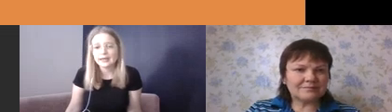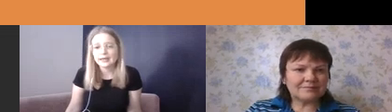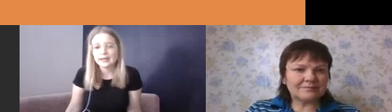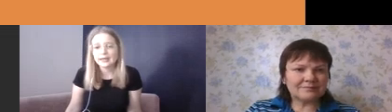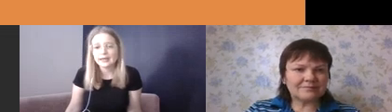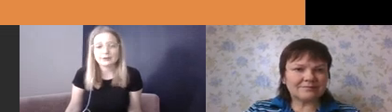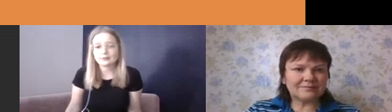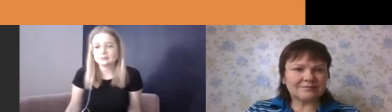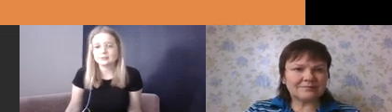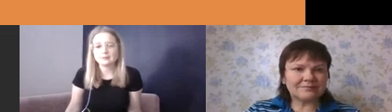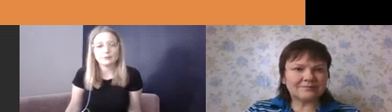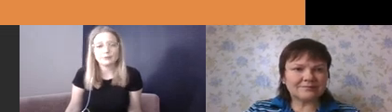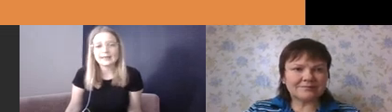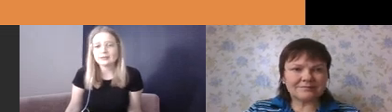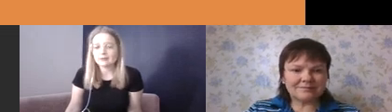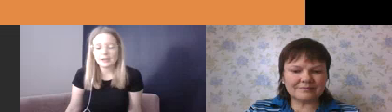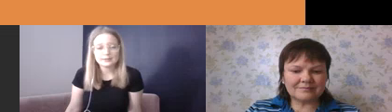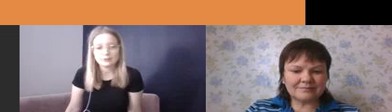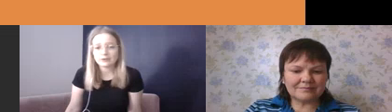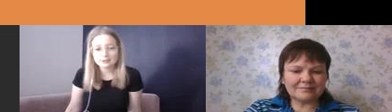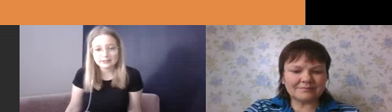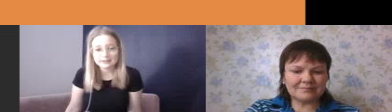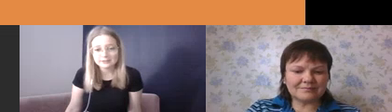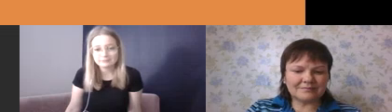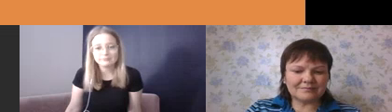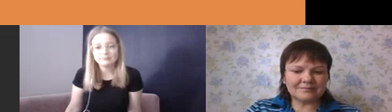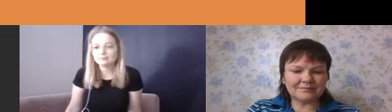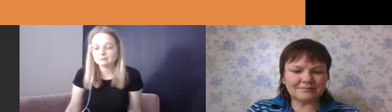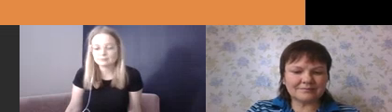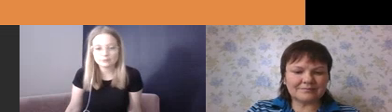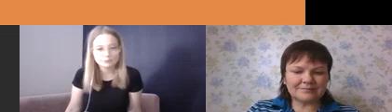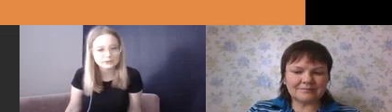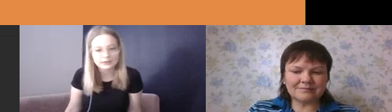töövarjuks. Et tudengi varjutamise puhul ei ole vahet, kui vanas oled,